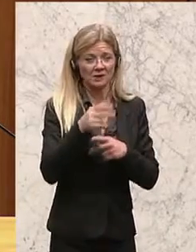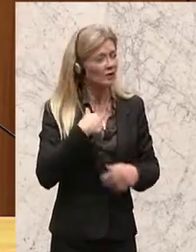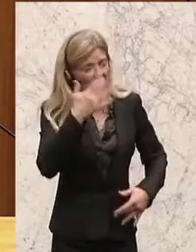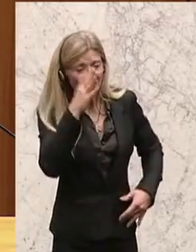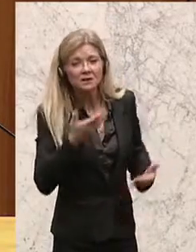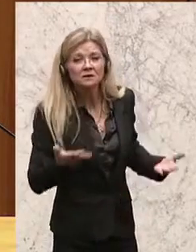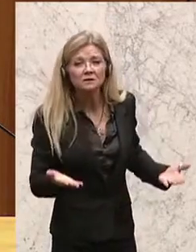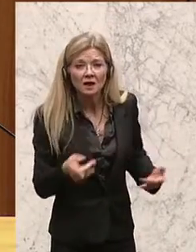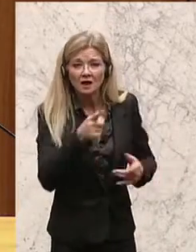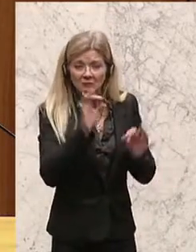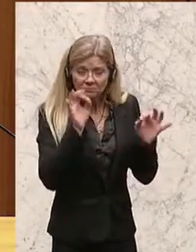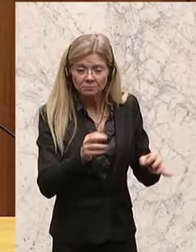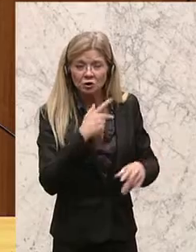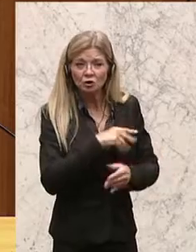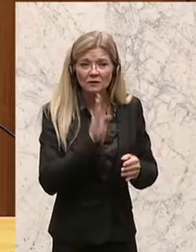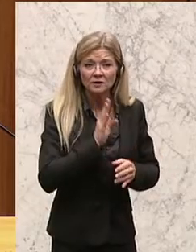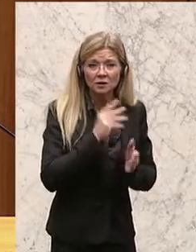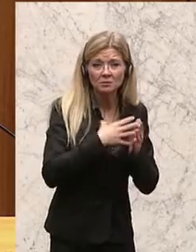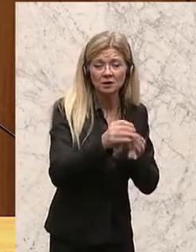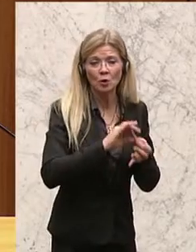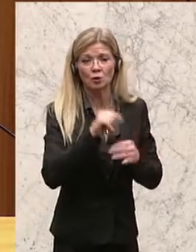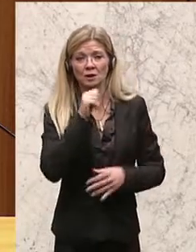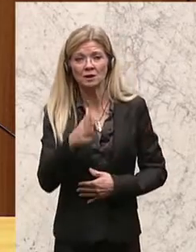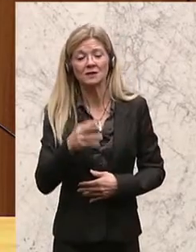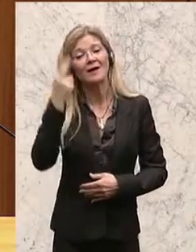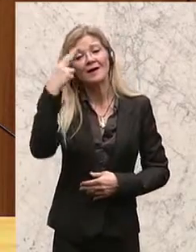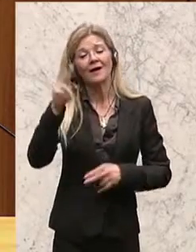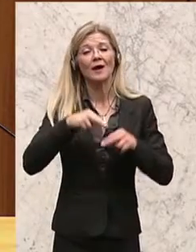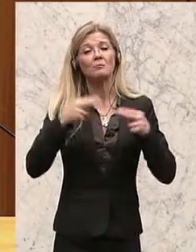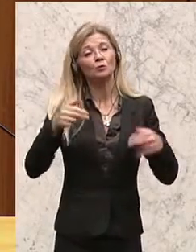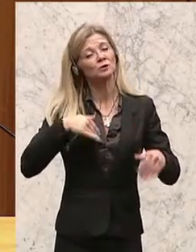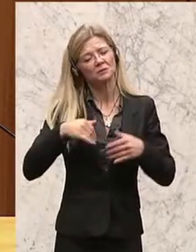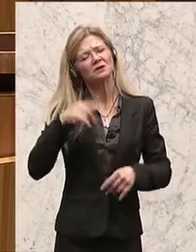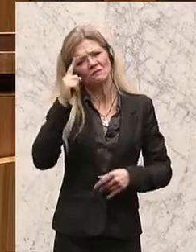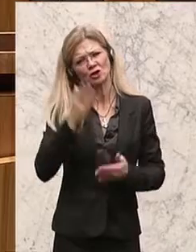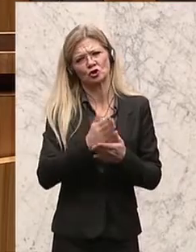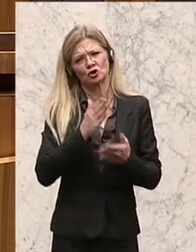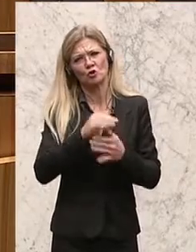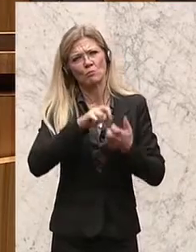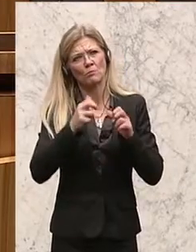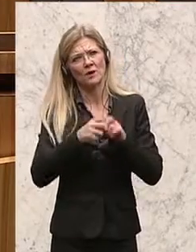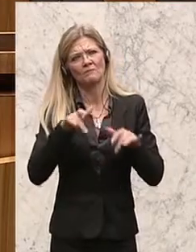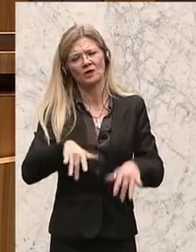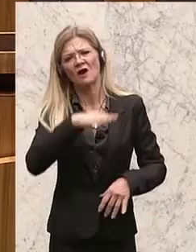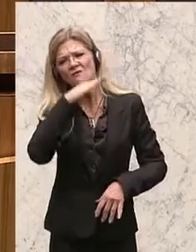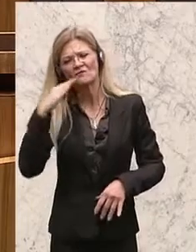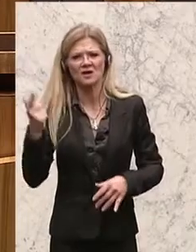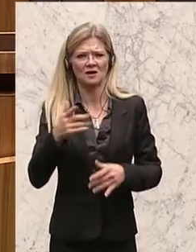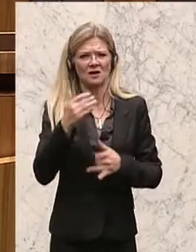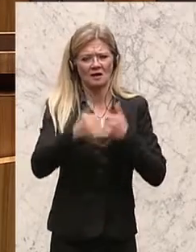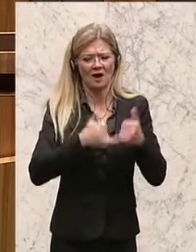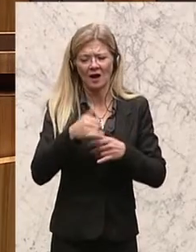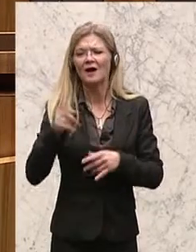abgeführt oder nicht denn sie wissen ganz genau herr bundesminister und das ist ein problem das seit vielen jahren bekannt ist die wer einmal in ihrem heimatland angemeldet